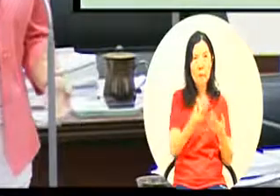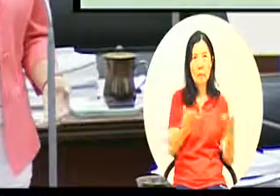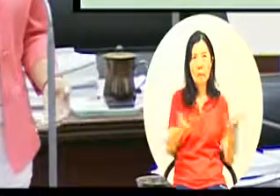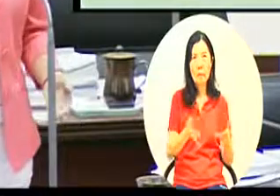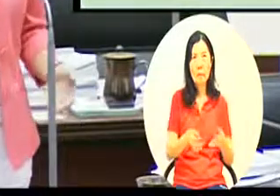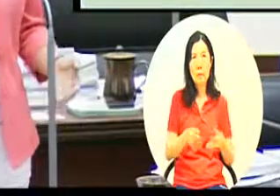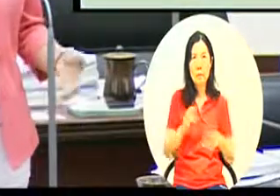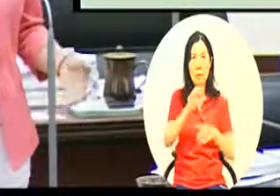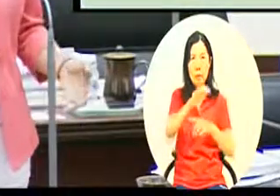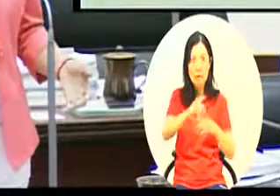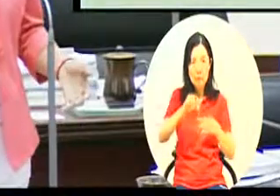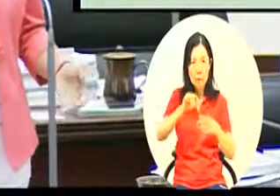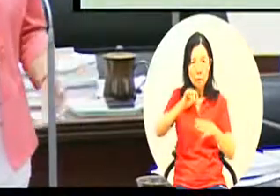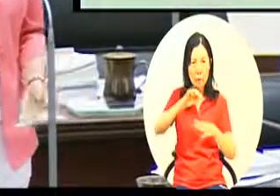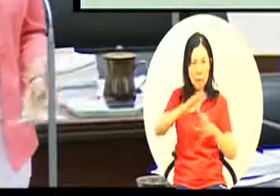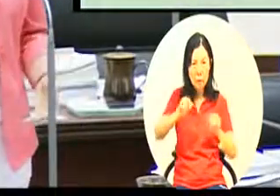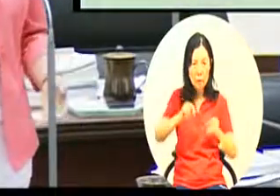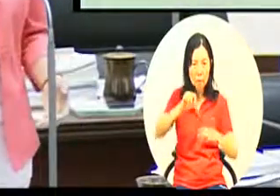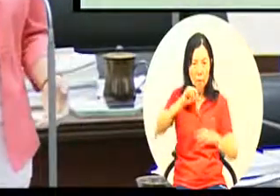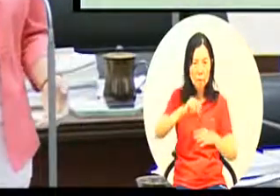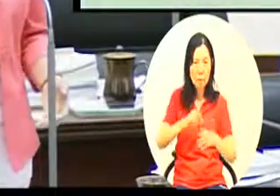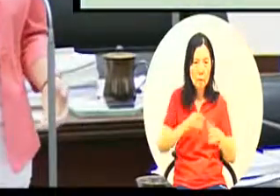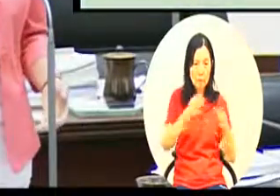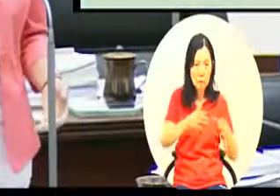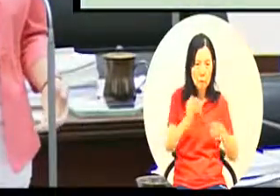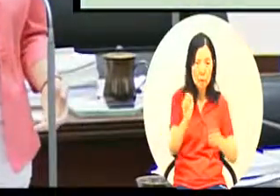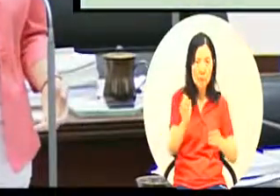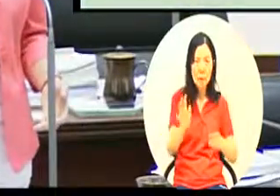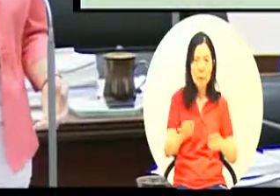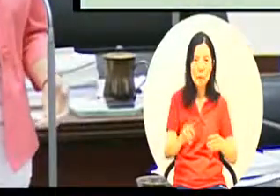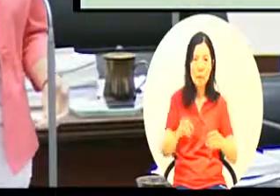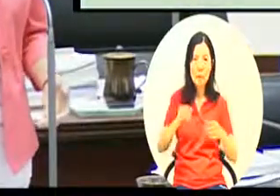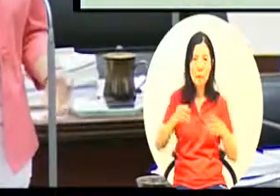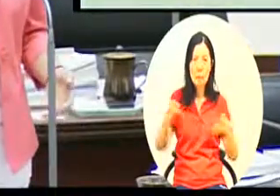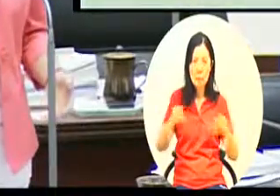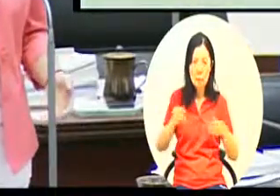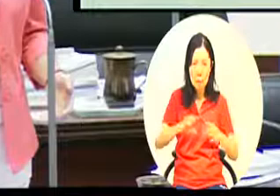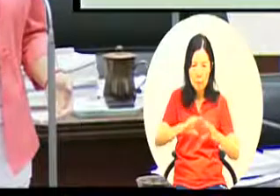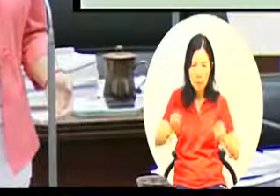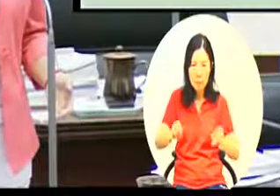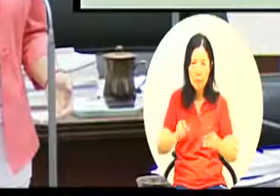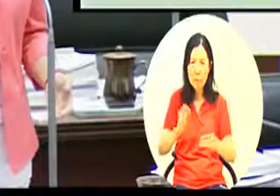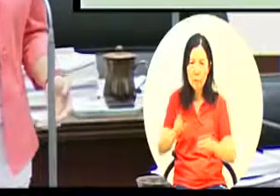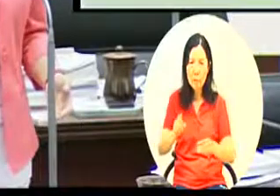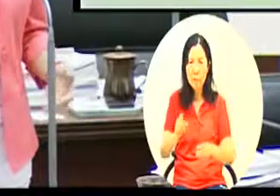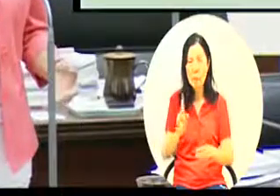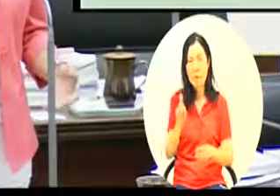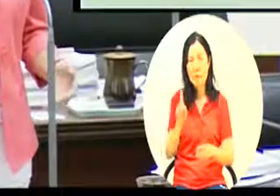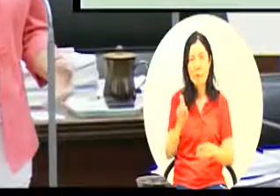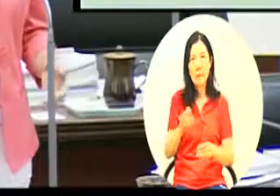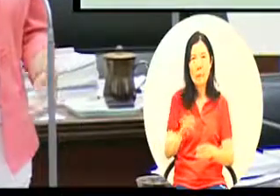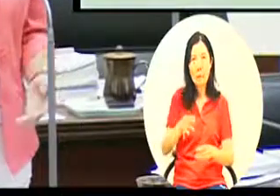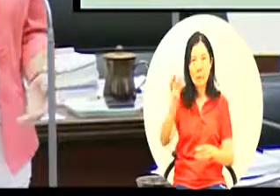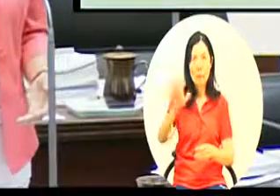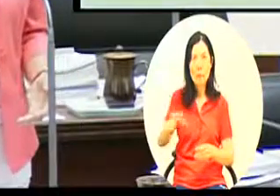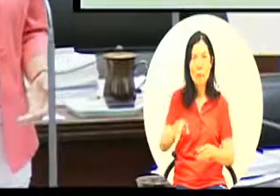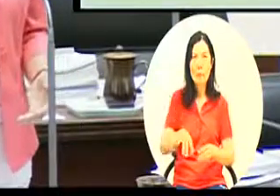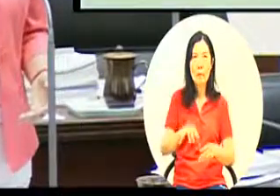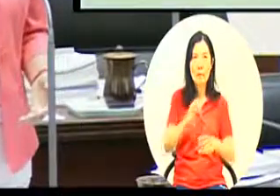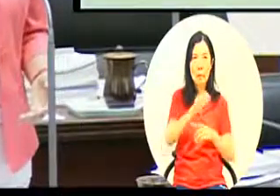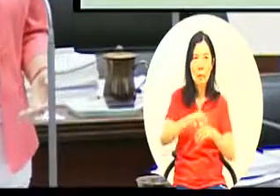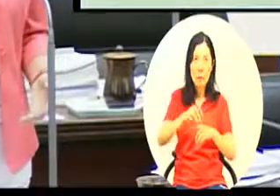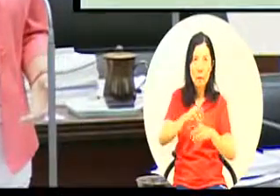用农地，如果因那边建地真建地样样贵，他们怎么买得起？然后农地又不能农